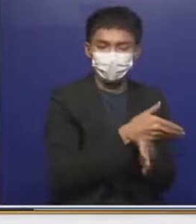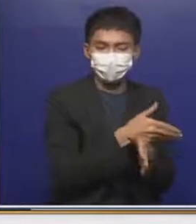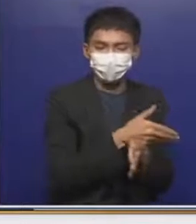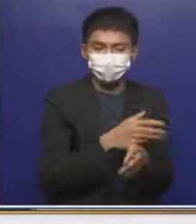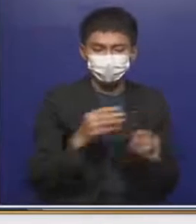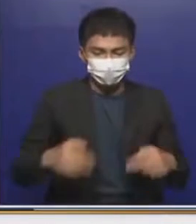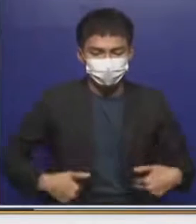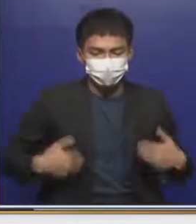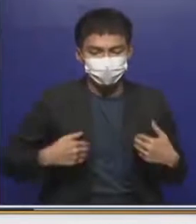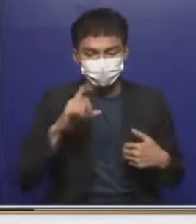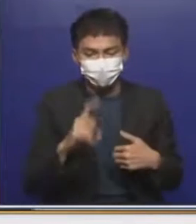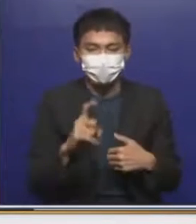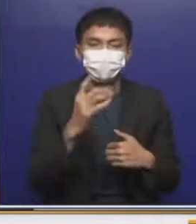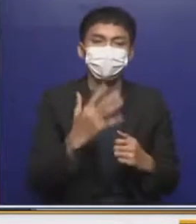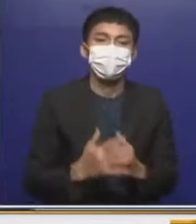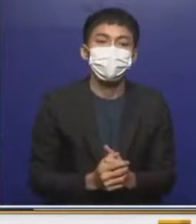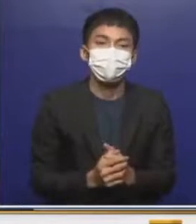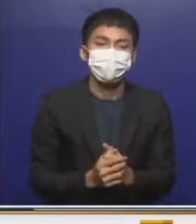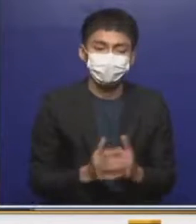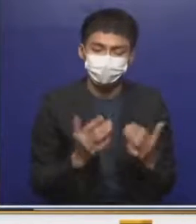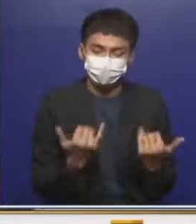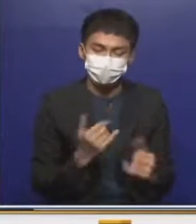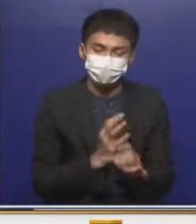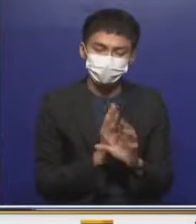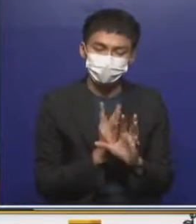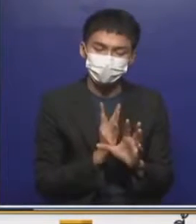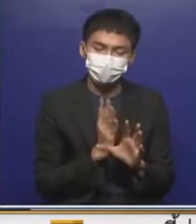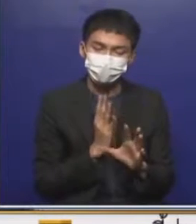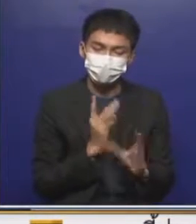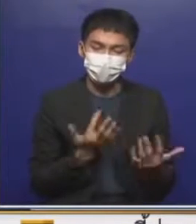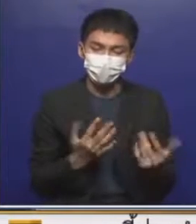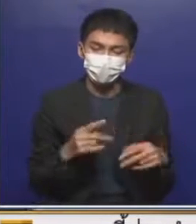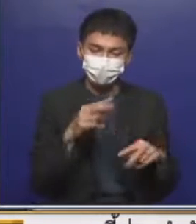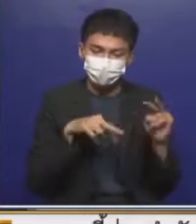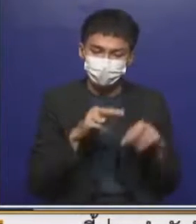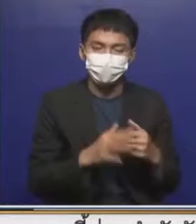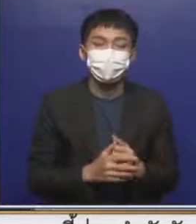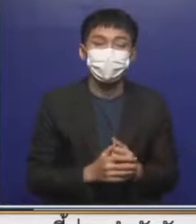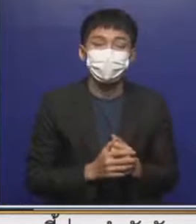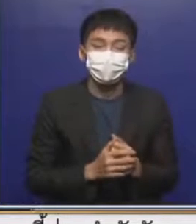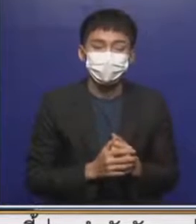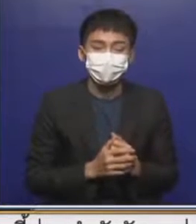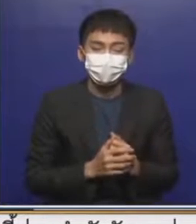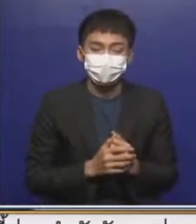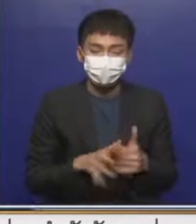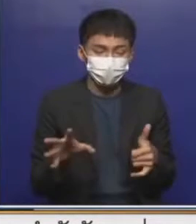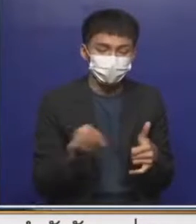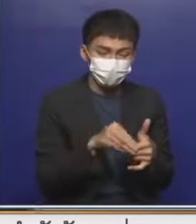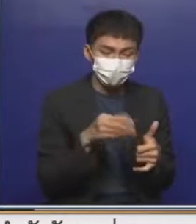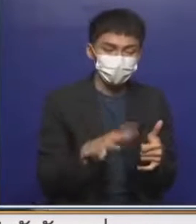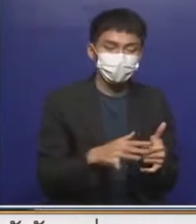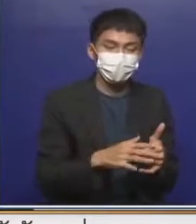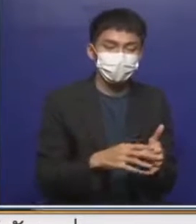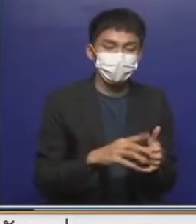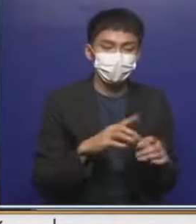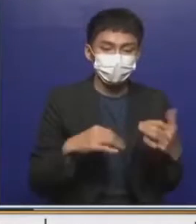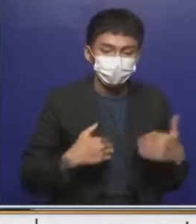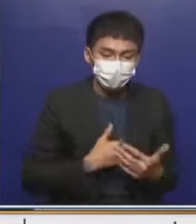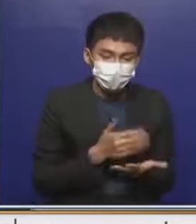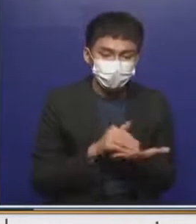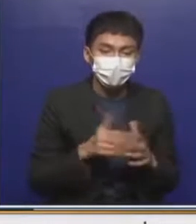สภาพใปจจบันพี่ปชายช์ต้รอควตวด รอผลตรวดกวาจะรู้วาติดเชื้ออาการก็เริ่มสอยู่ทถัไป